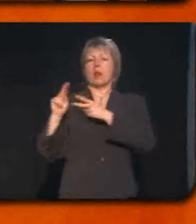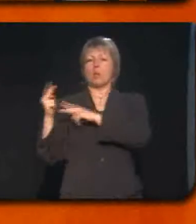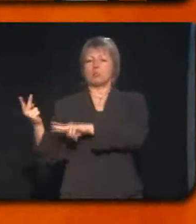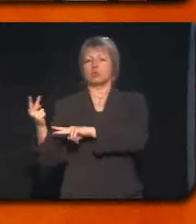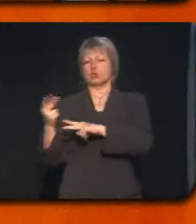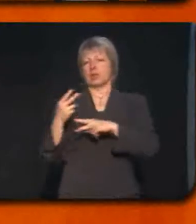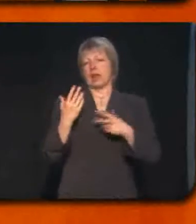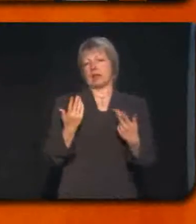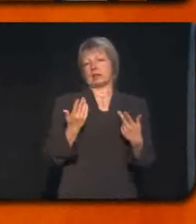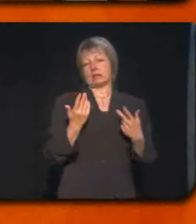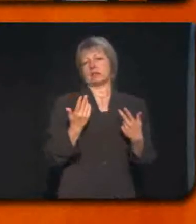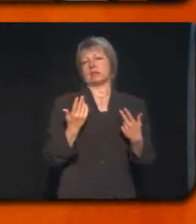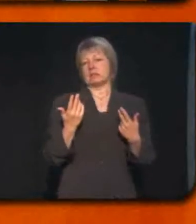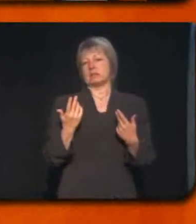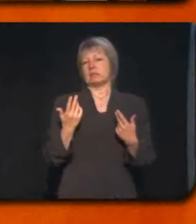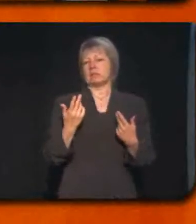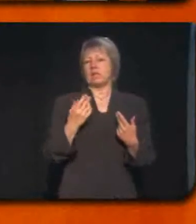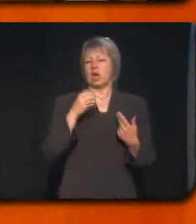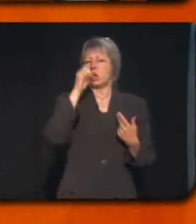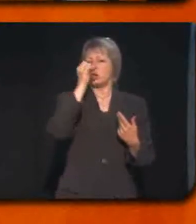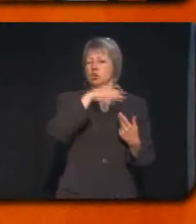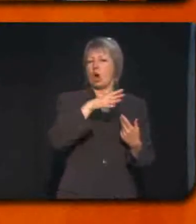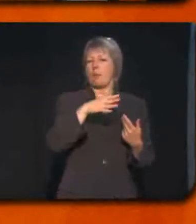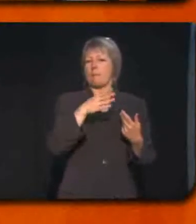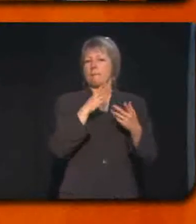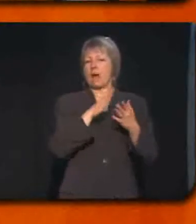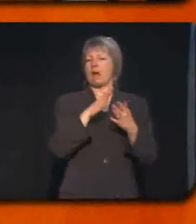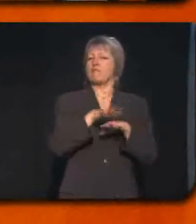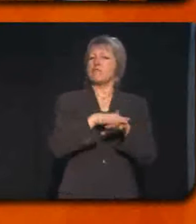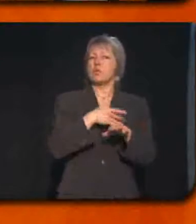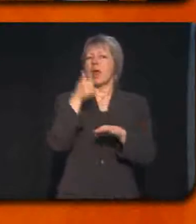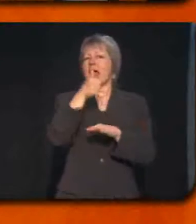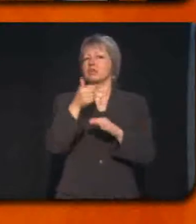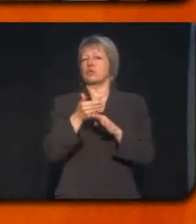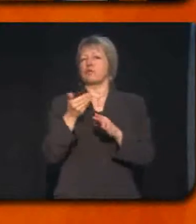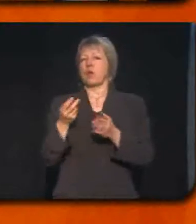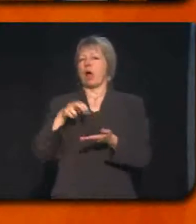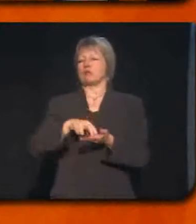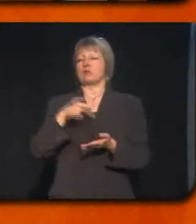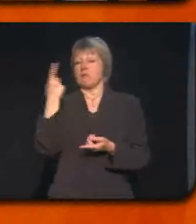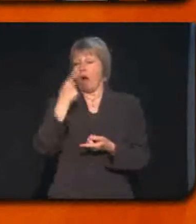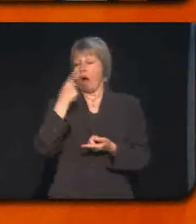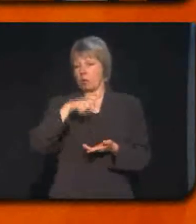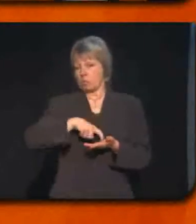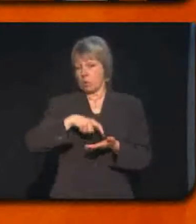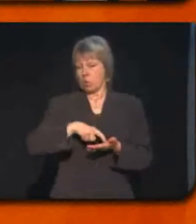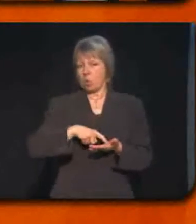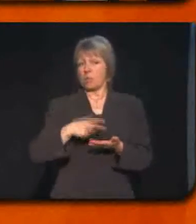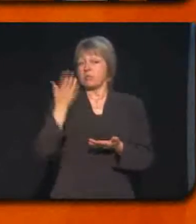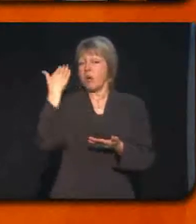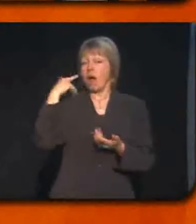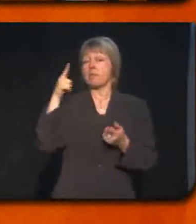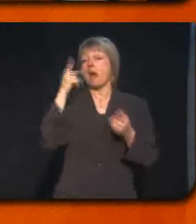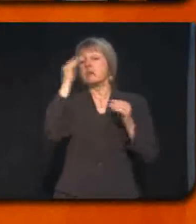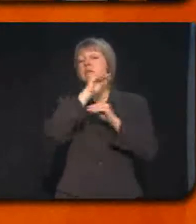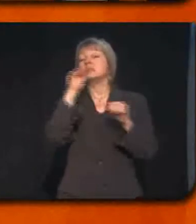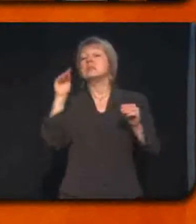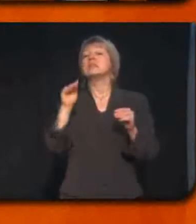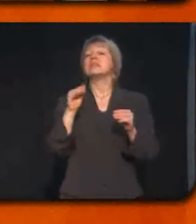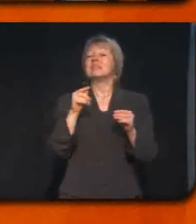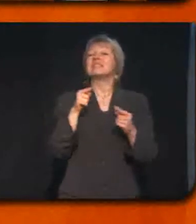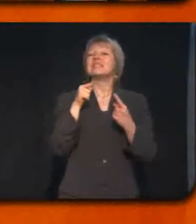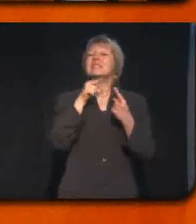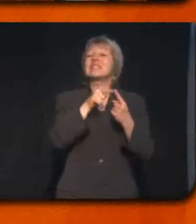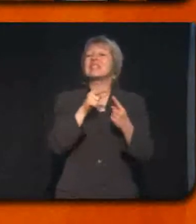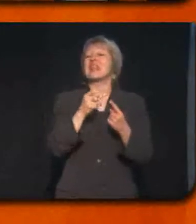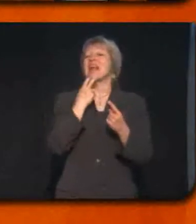so dass im Prinzip gefühlt man eine Stunde früher aufstehen muss warum wird es gemacht es wurde gesagt dass das gemacht wird um Energie zu sparen